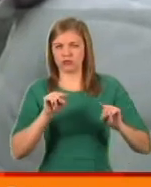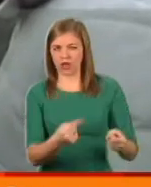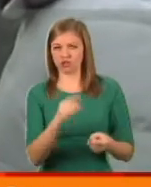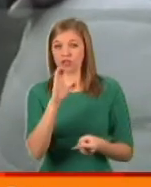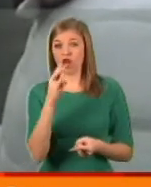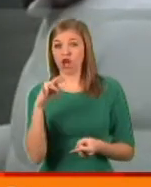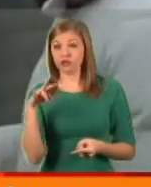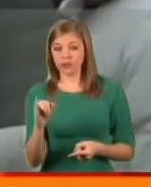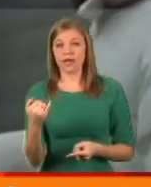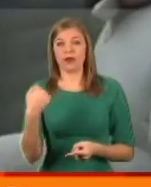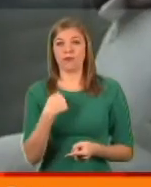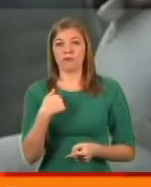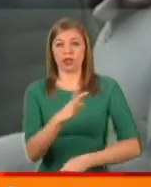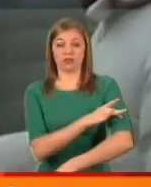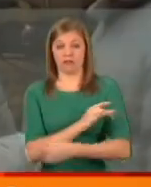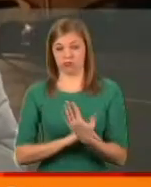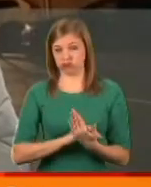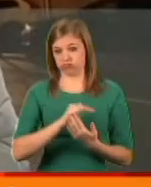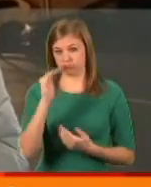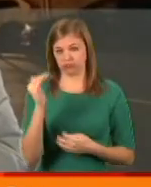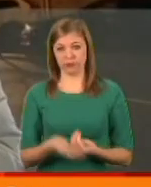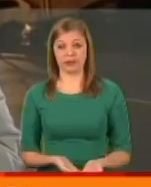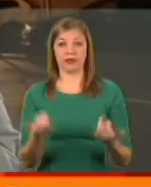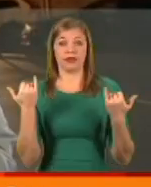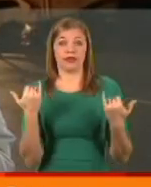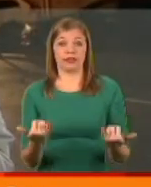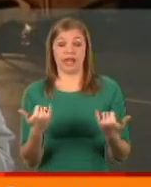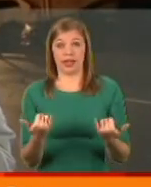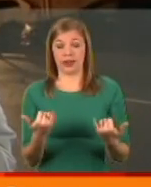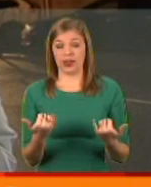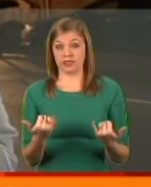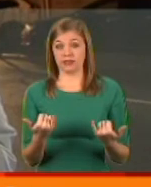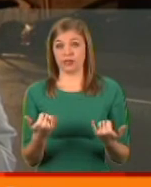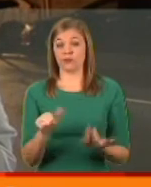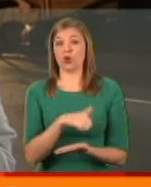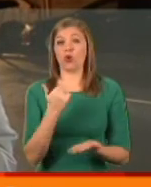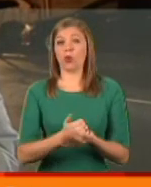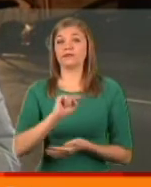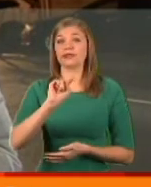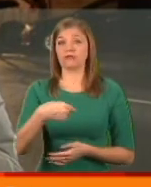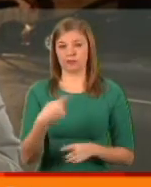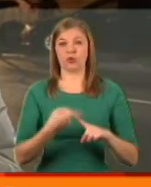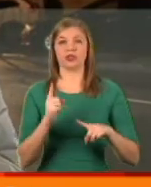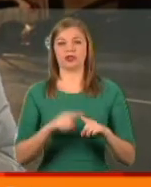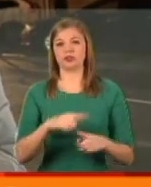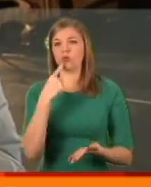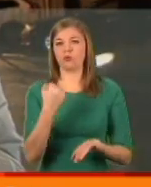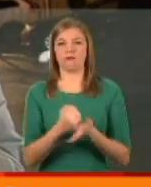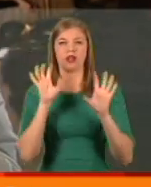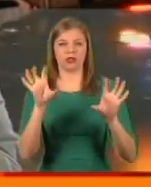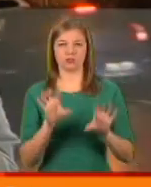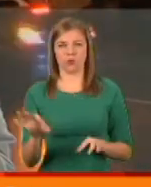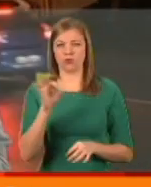заарештували Саакашвілі. У мене давлення піднялось. Наразі головні вимоги учасників – це ухвалення закону